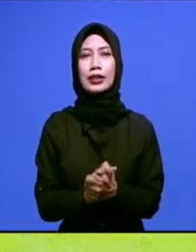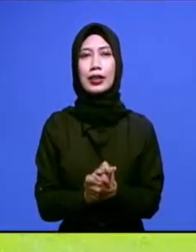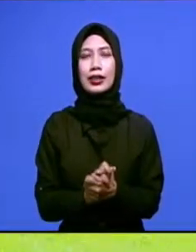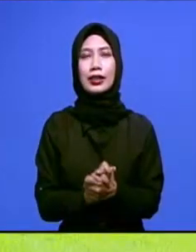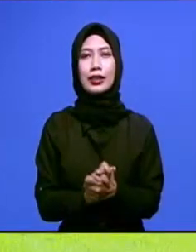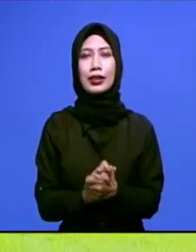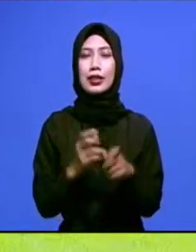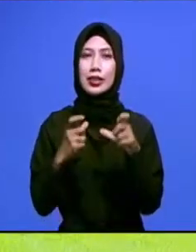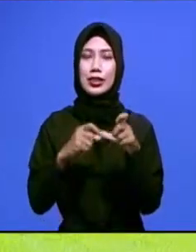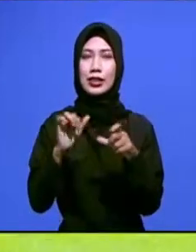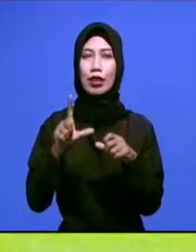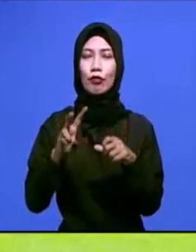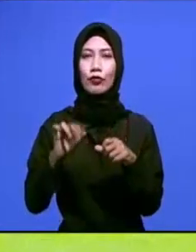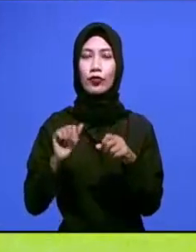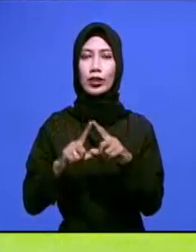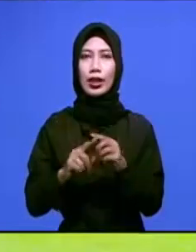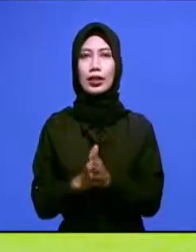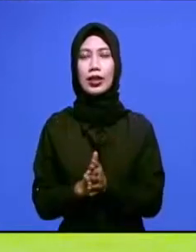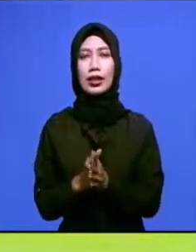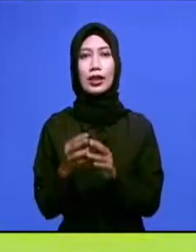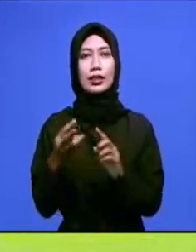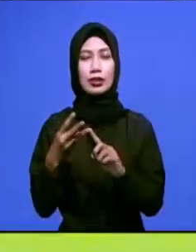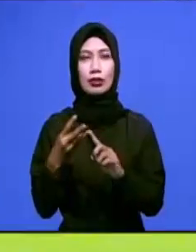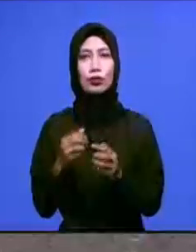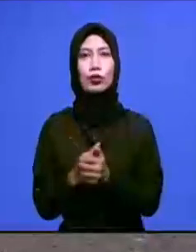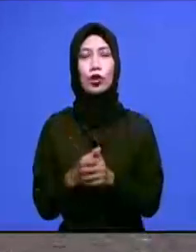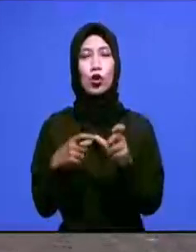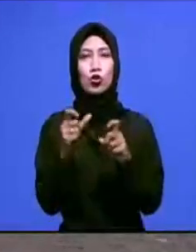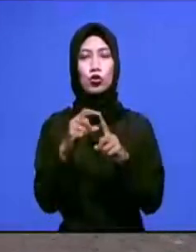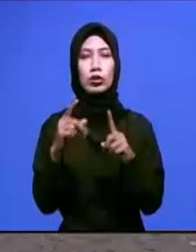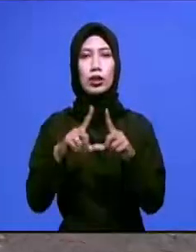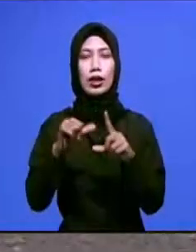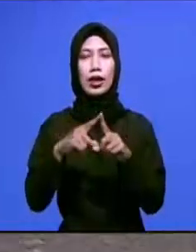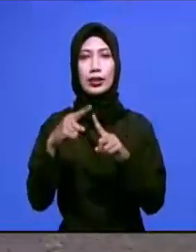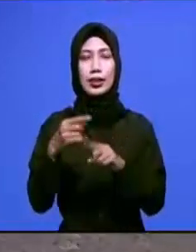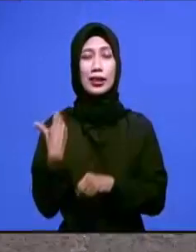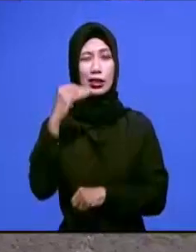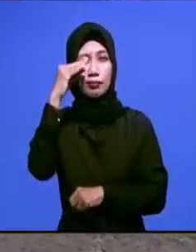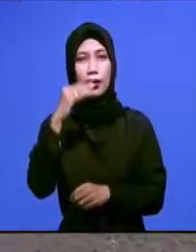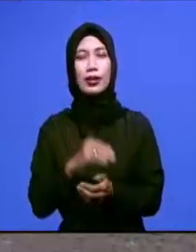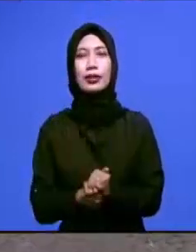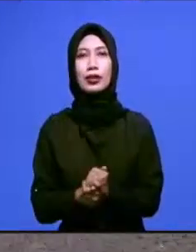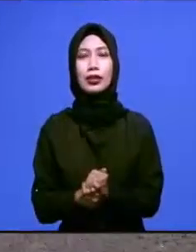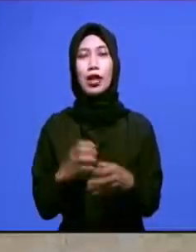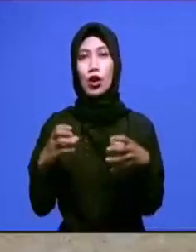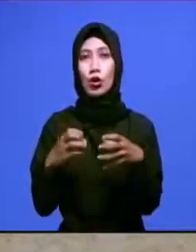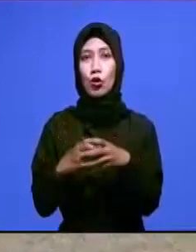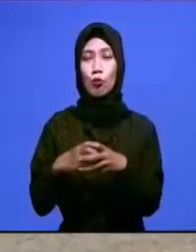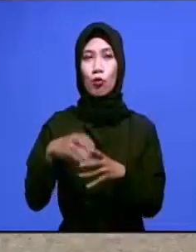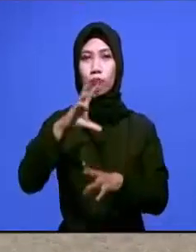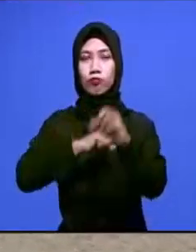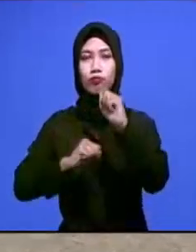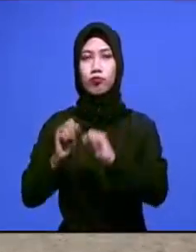Baki dan sederajat prawijaya asal Bengkulu sebagai pembentang sementara bagi tadi upacara peringatan HUT RI ditandai dengan